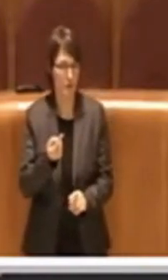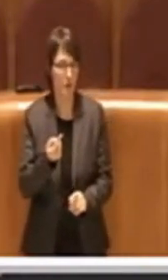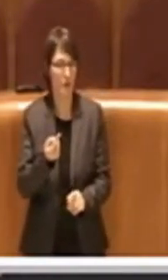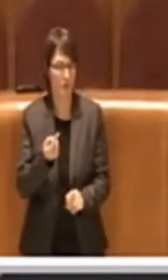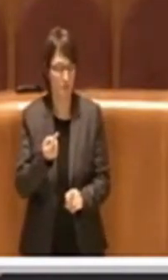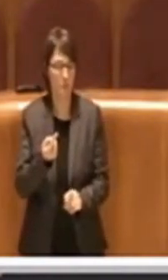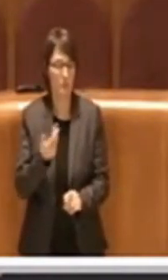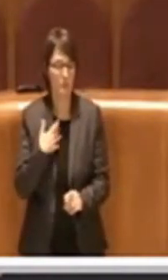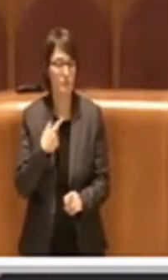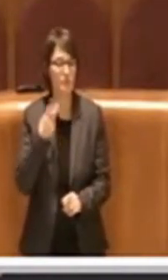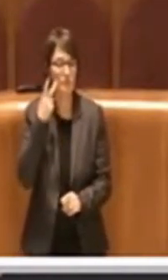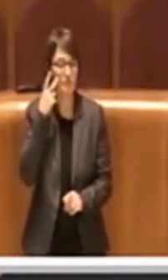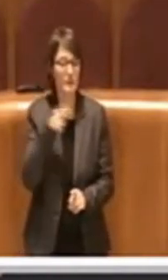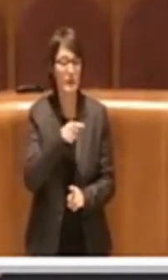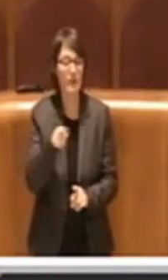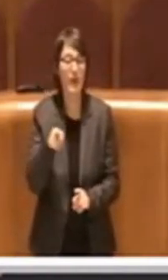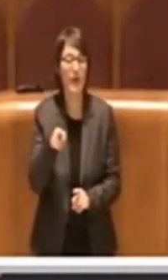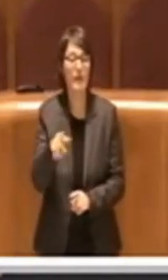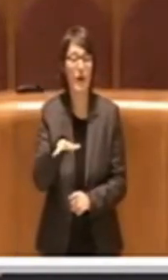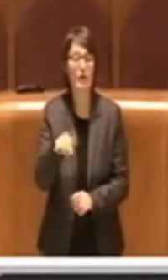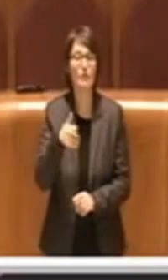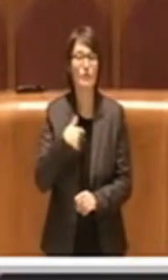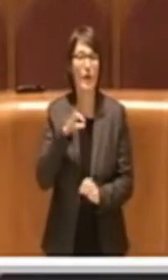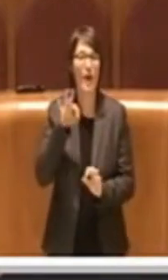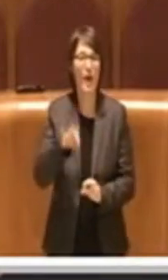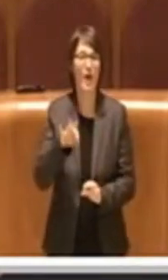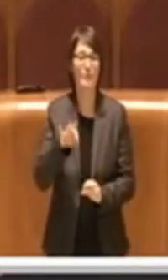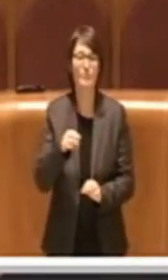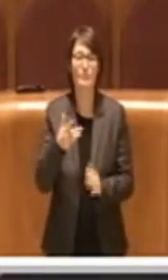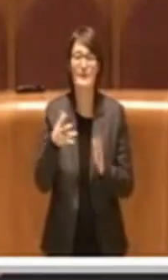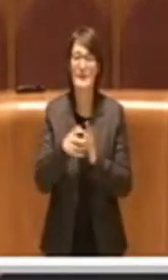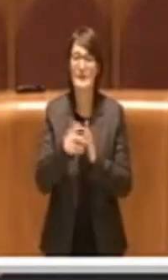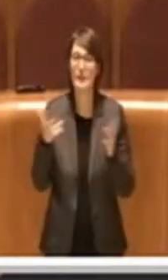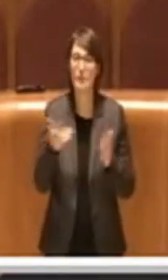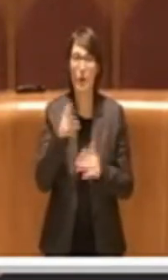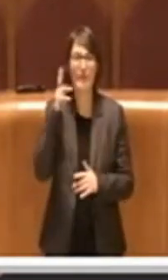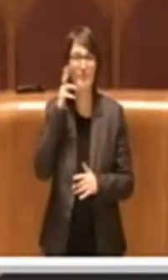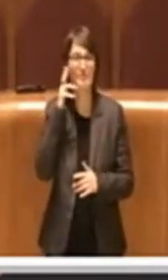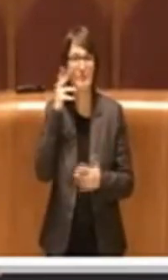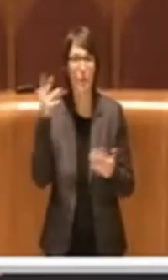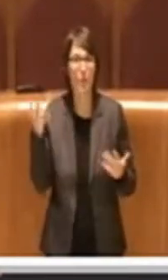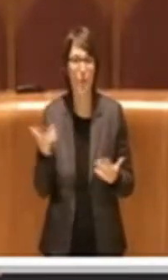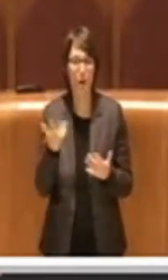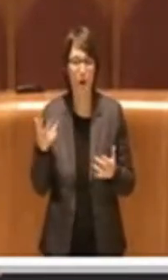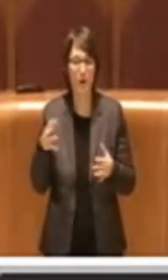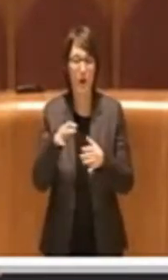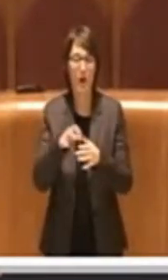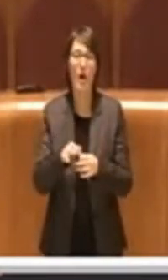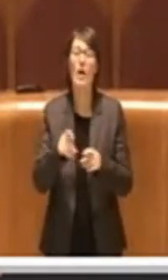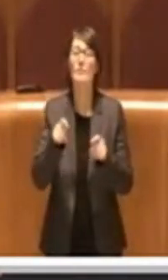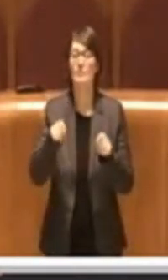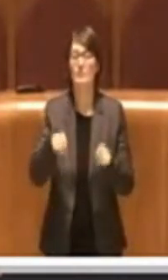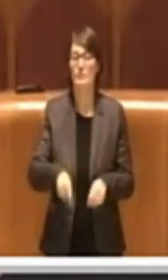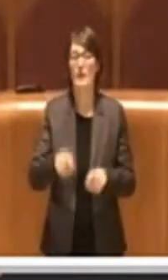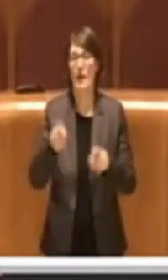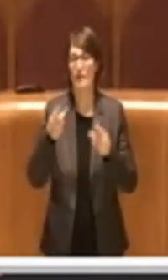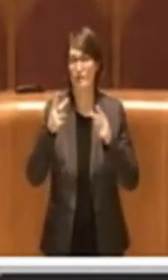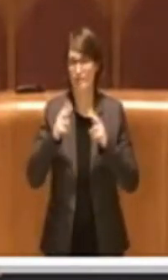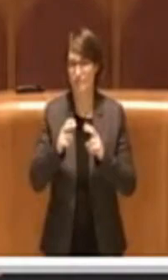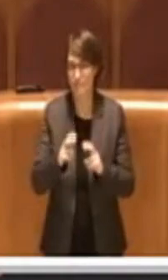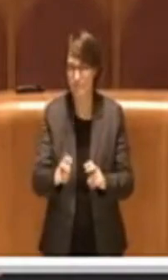sono anche dei simboli religiosi e per questo è stata aperta un'istruttoria perché